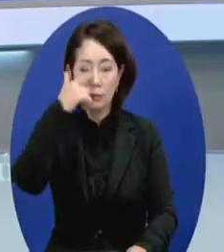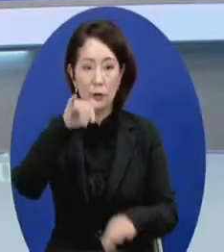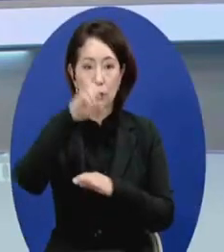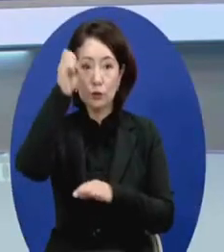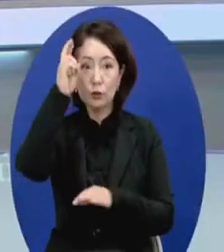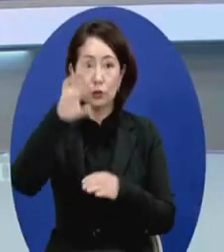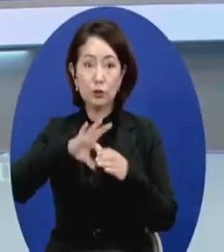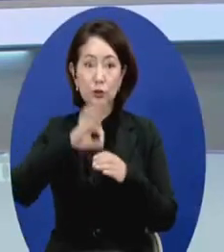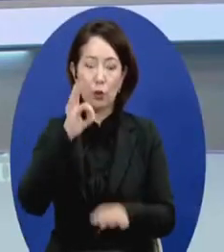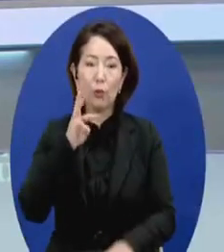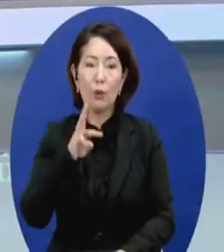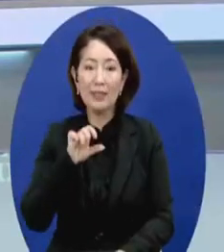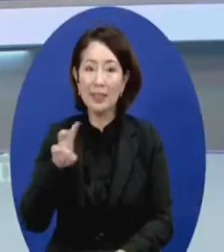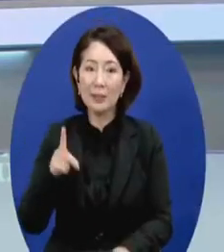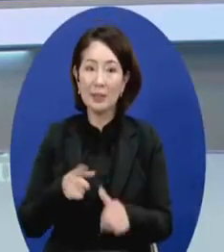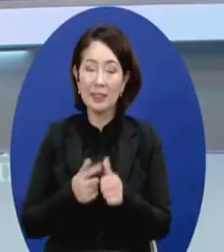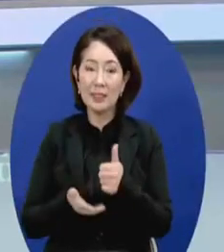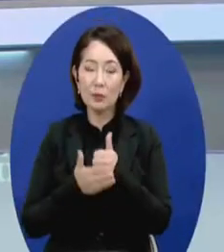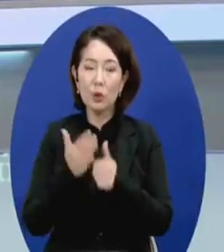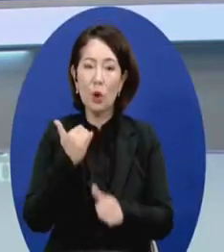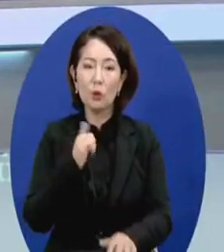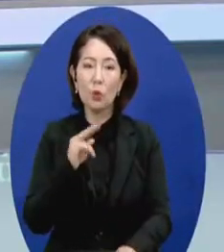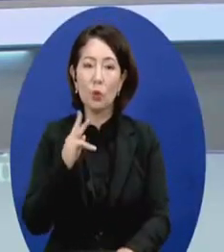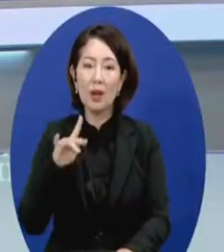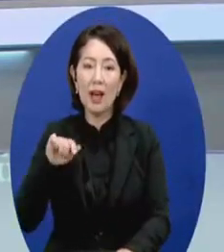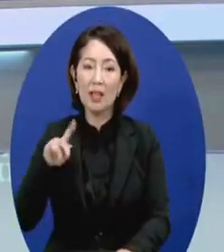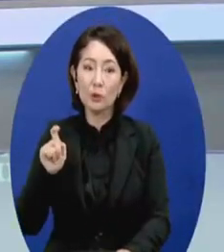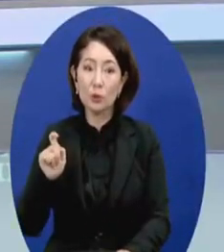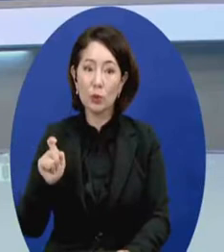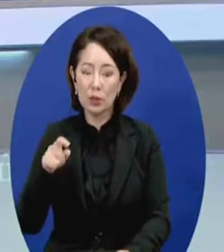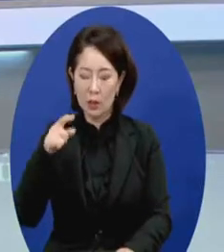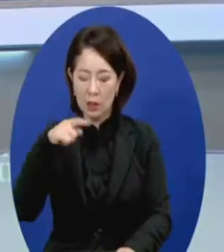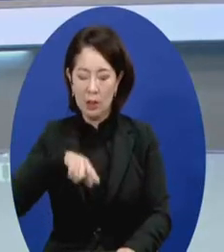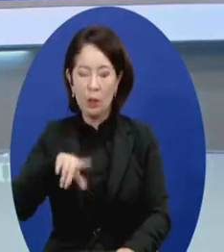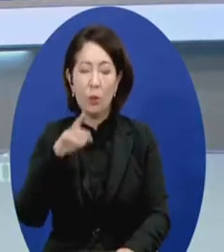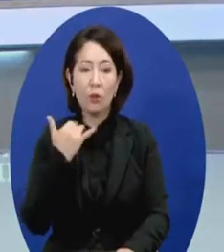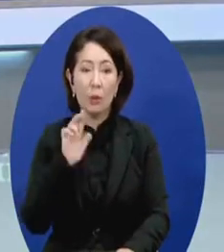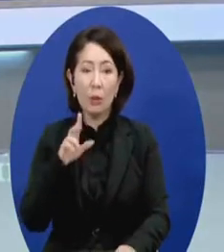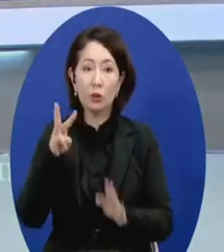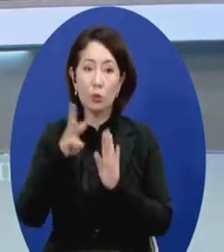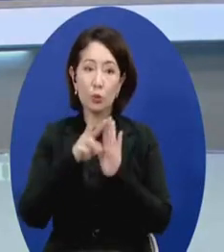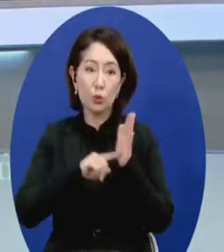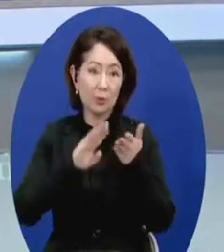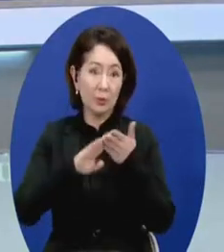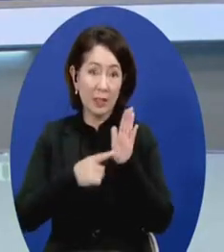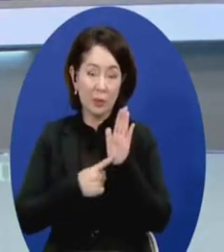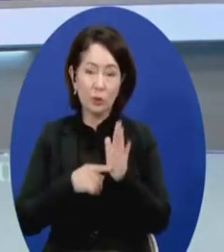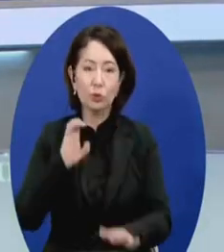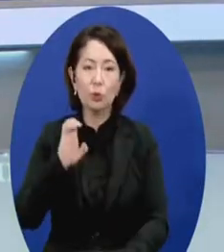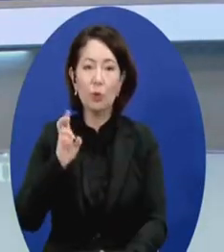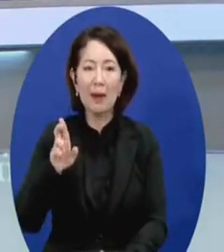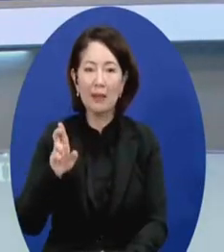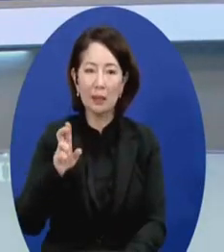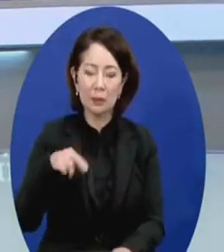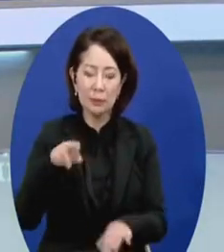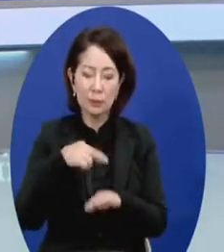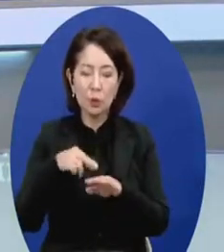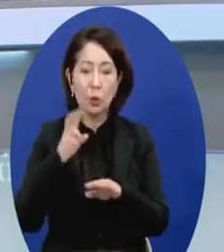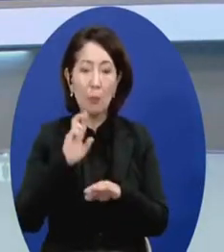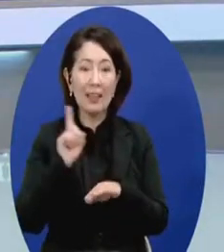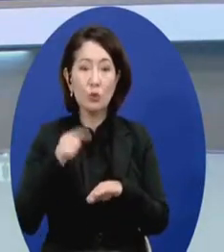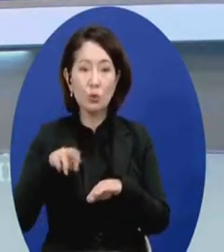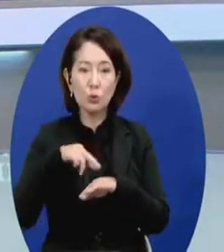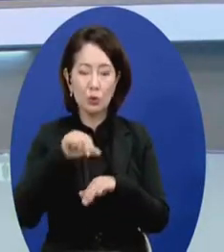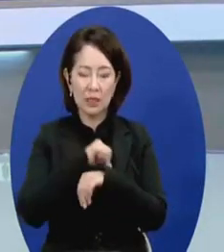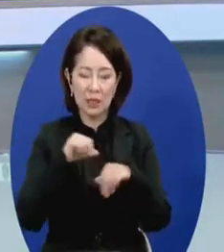Монгол улсын ерөнхийлөгчийн сонгуульд Монгол Ардын намаас нэр дэвшигч Ухнаагийн хүрэл сүх энүүдрүүдэд нийслэл хотод мөрийн хөтөлбөрөөр танилцуулж байна. Сүхбаатар болон Баянзүрх дүүргийн иргэд